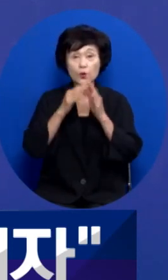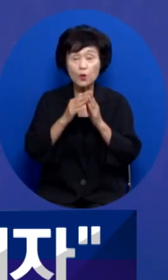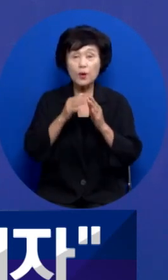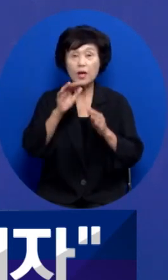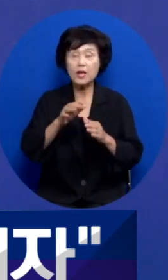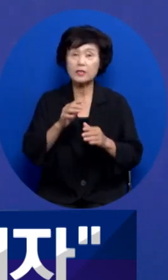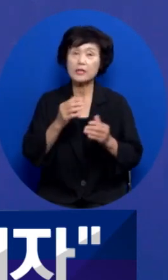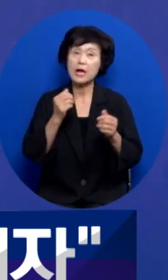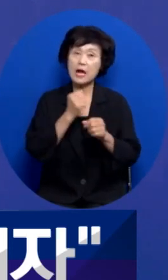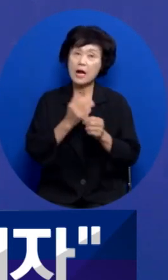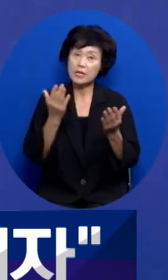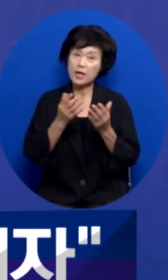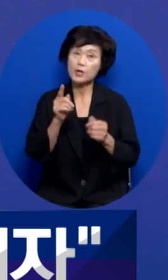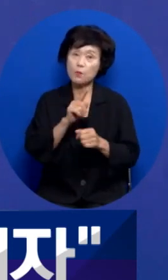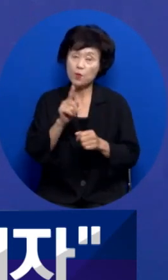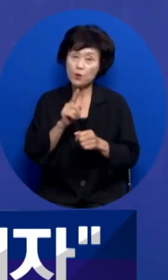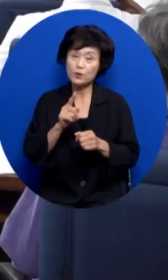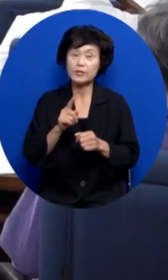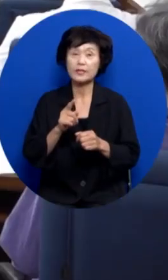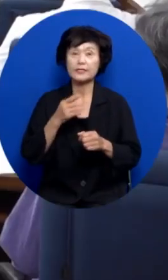있을까요? 보도에 장현수 기자입니다.